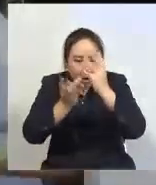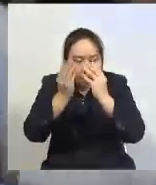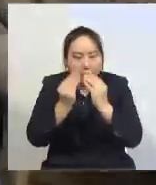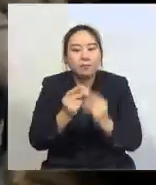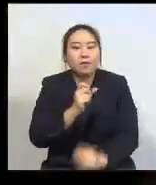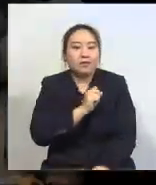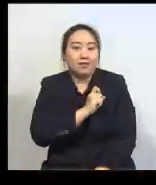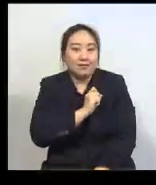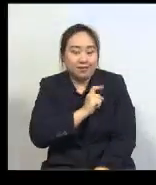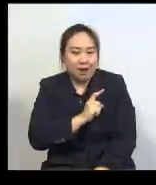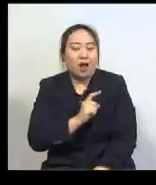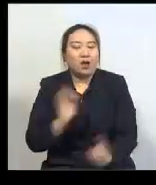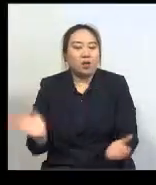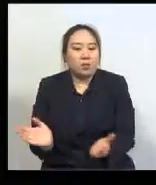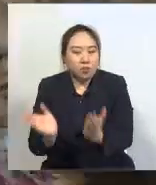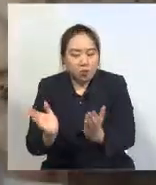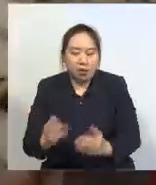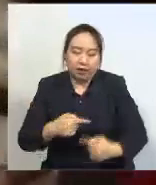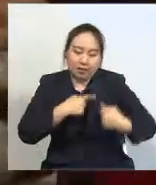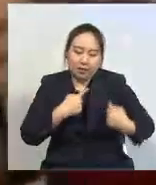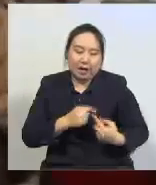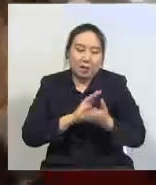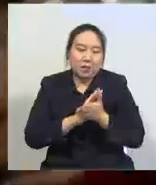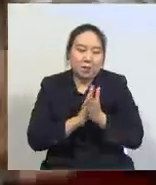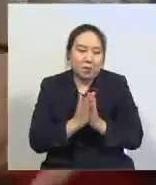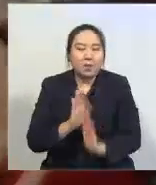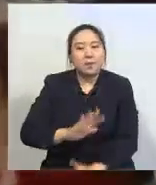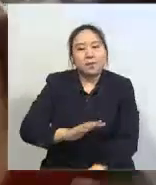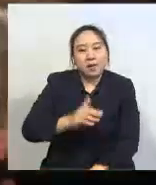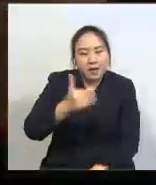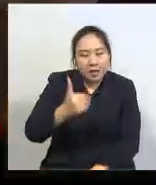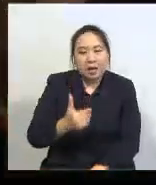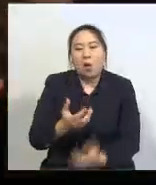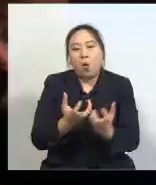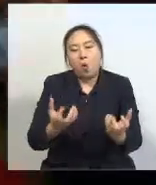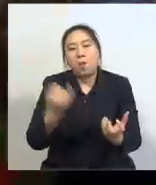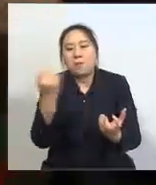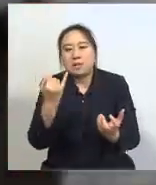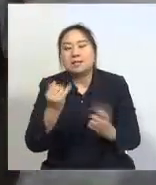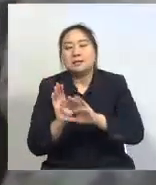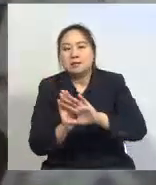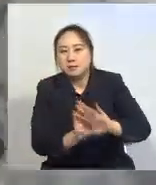ศาสนากล่อมเกลาจิตใจให้เป็นคนดีรู้จักการลดละเลิกอบายมุขทั้งหลายทั้งปว